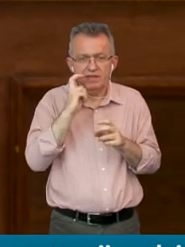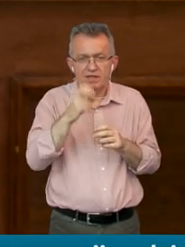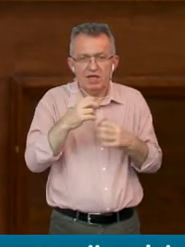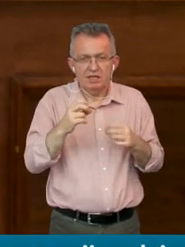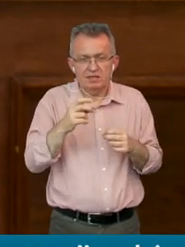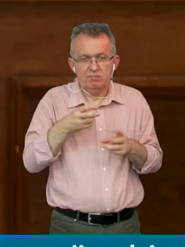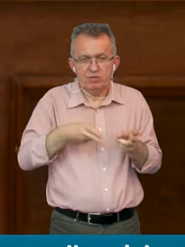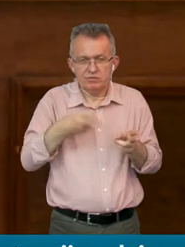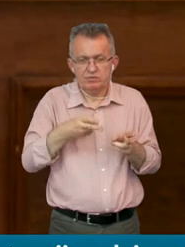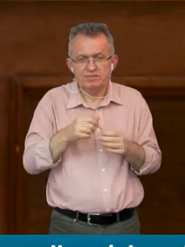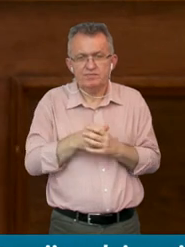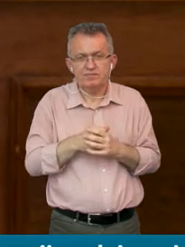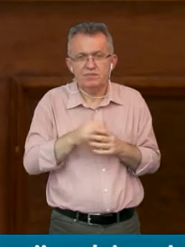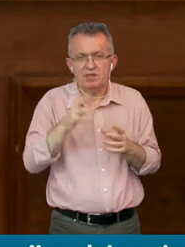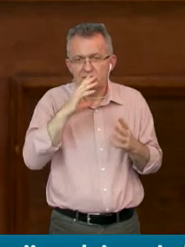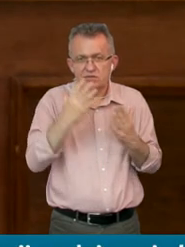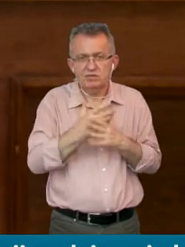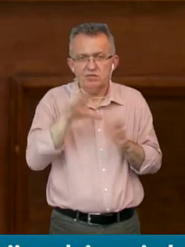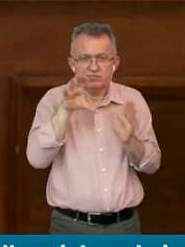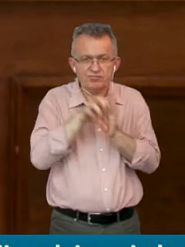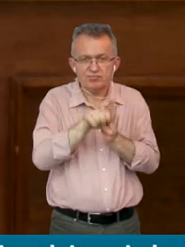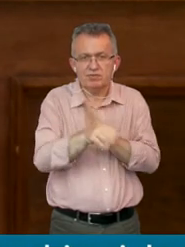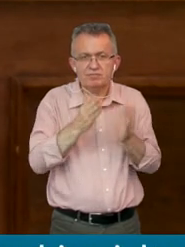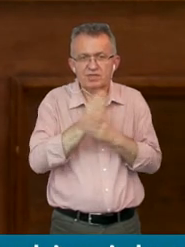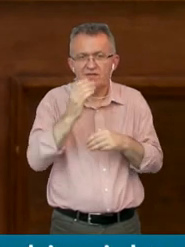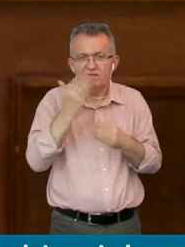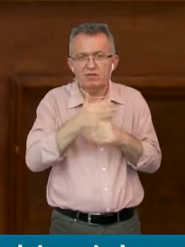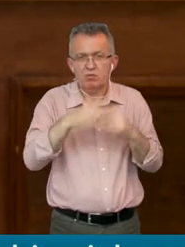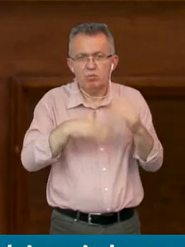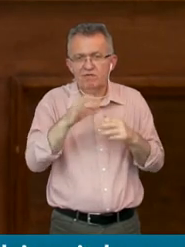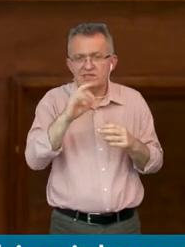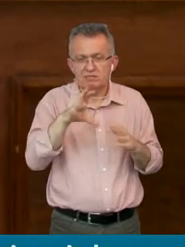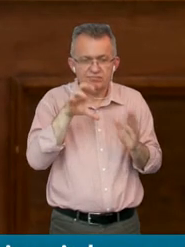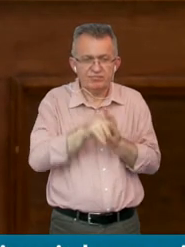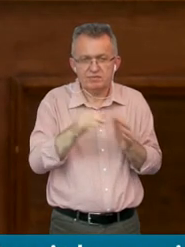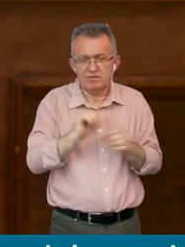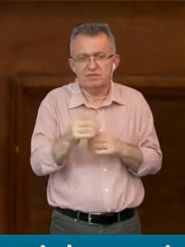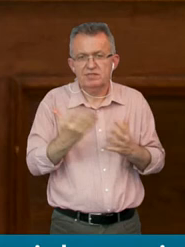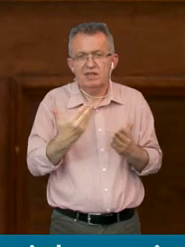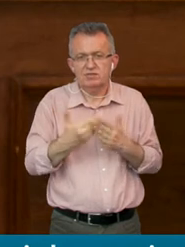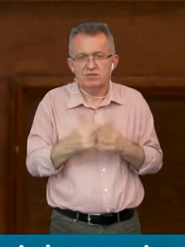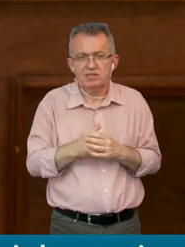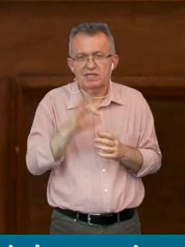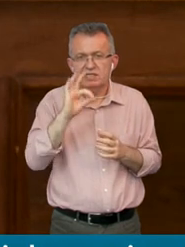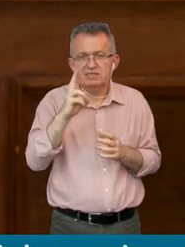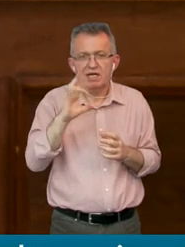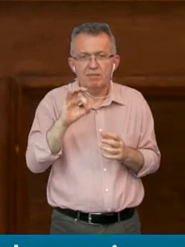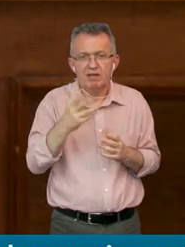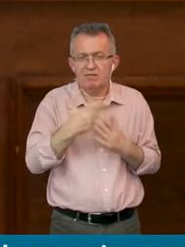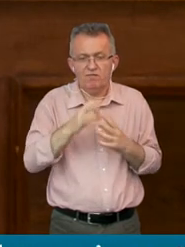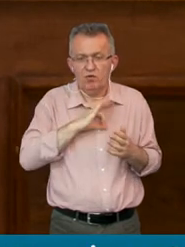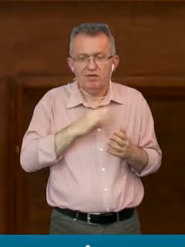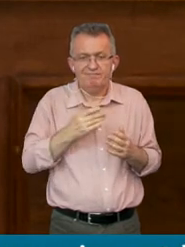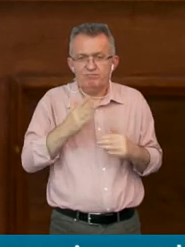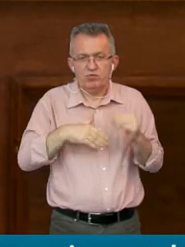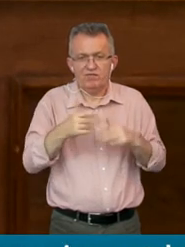Mieszkańców szokuje skala zniszczeń spowodowanych przez firmy budujące SKM. Panie Bogusławie, SKM-ka nie jest naszą inwestycją